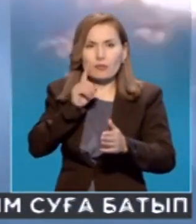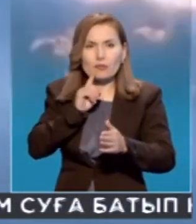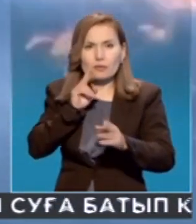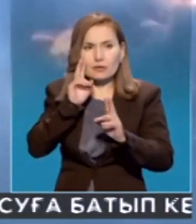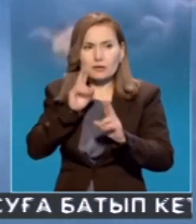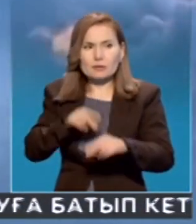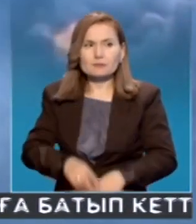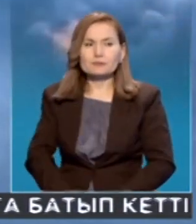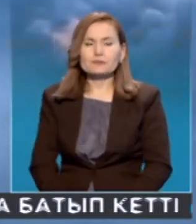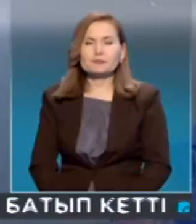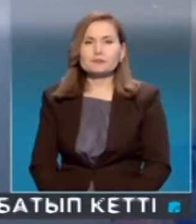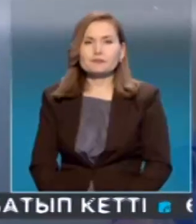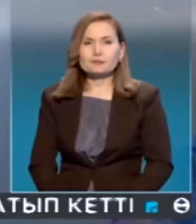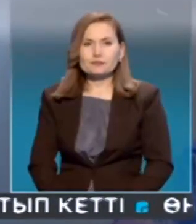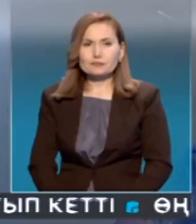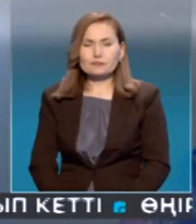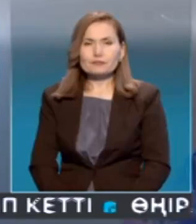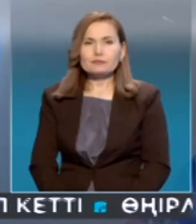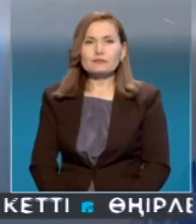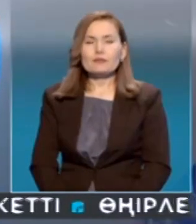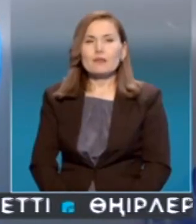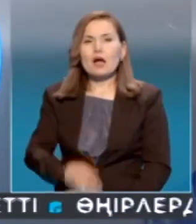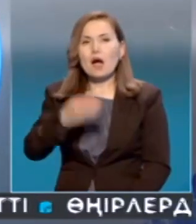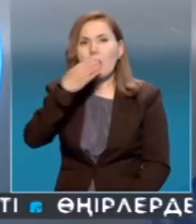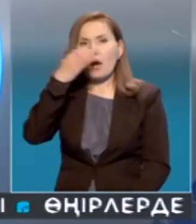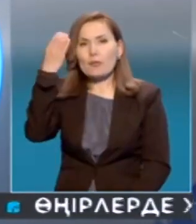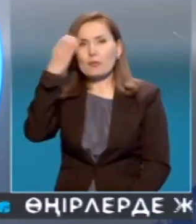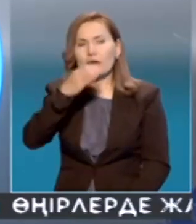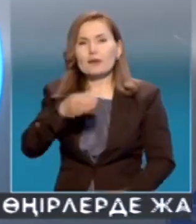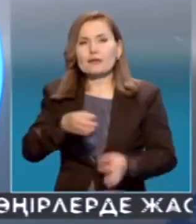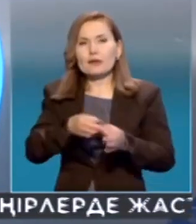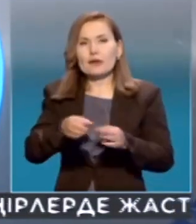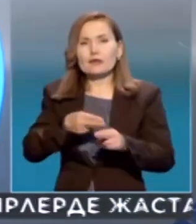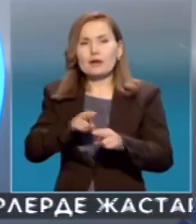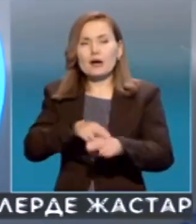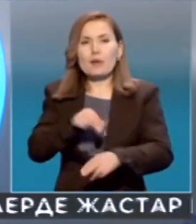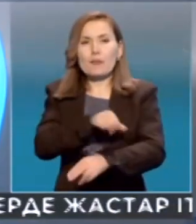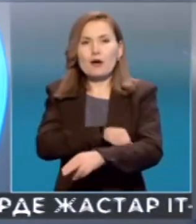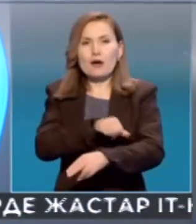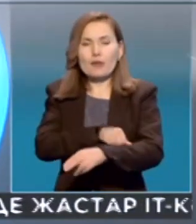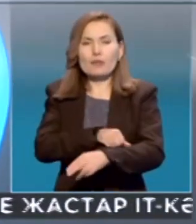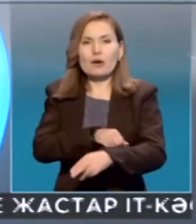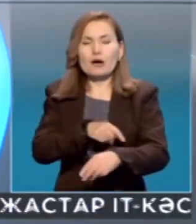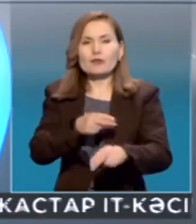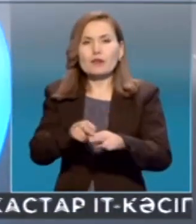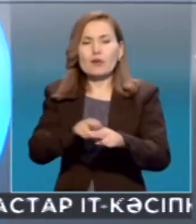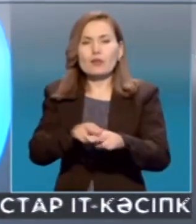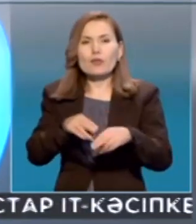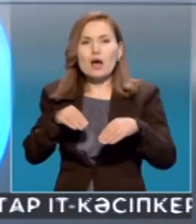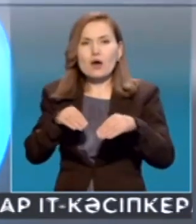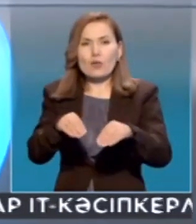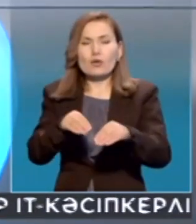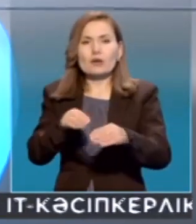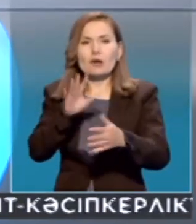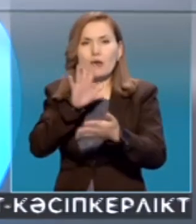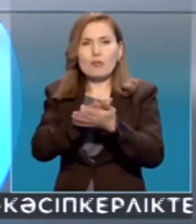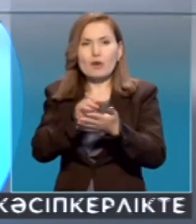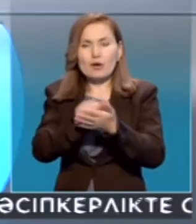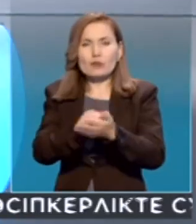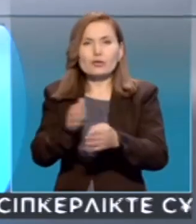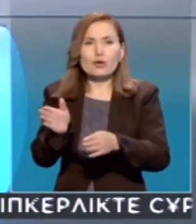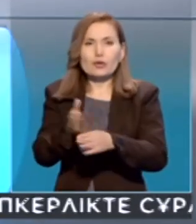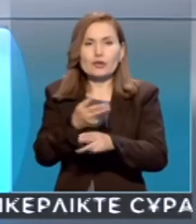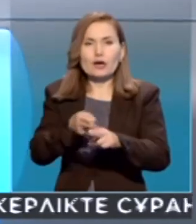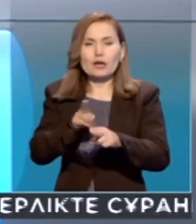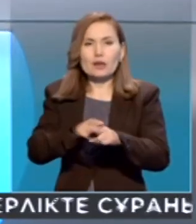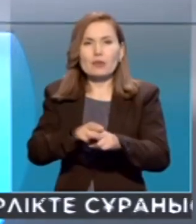Қазақстан ұлттық телеарнасы. Ал Ауғанстандағы Талибан билігі көкнар алқаптарын жоюға кірісті. Алайда фермерлер онсыз да кедейшілік өршіп